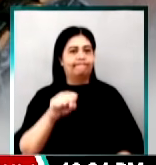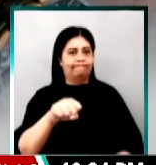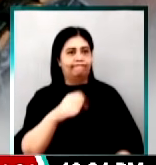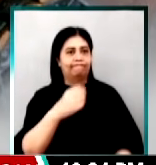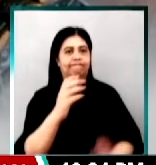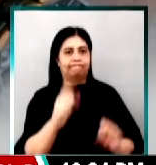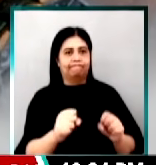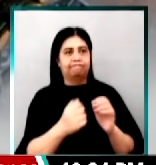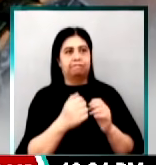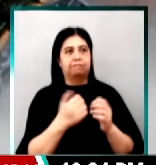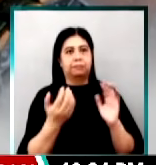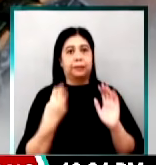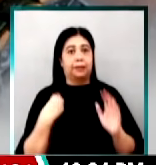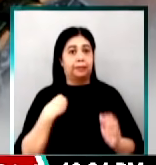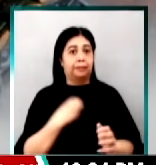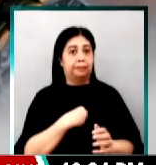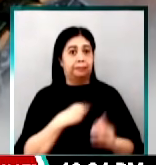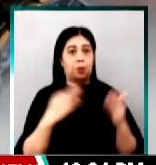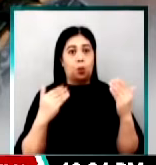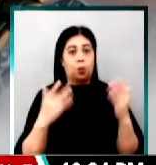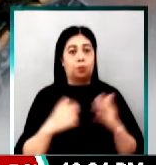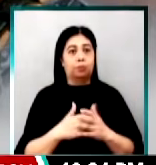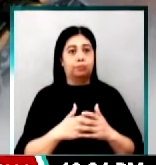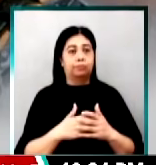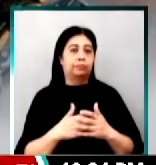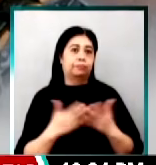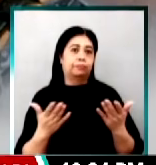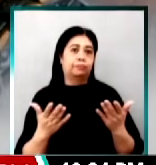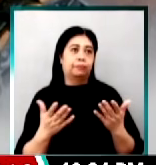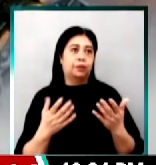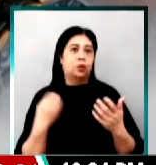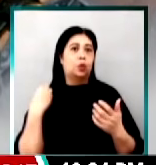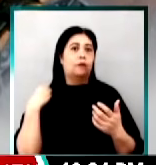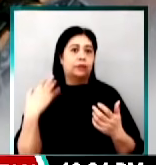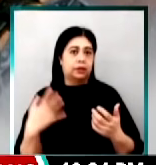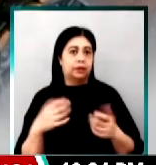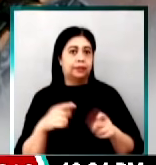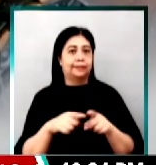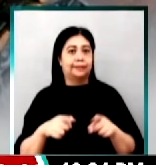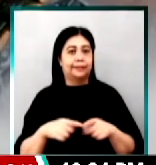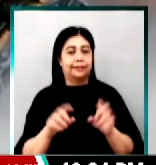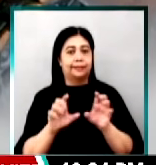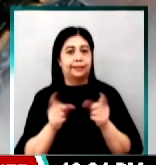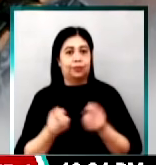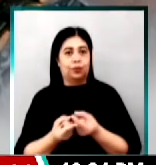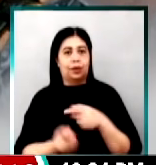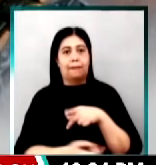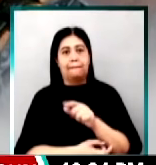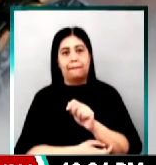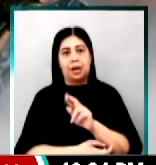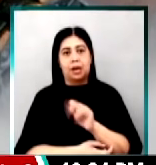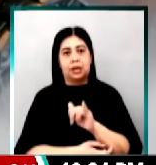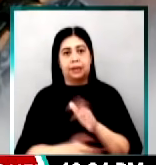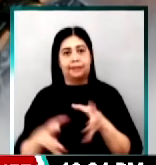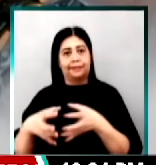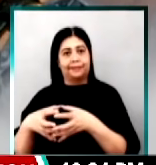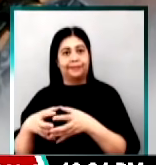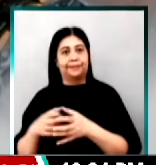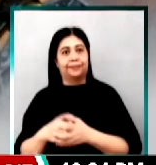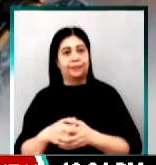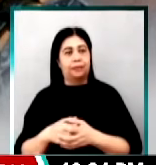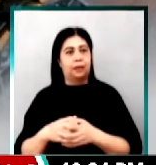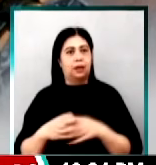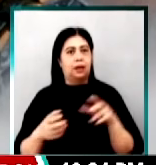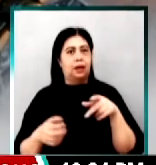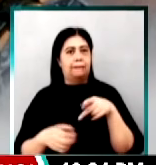sana ay maging officer din ng partido. Oo, yung Partido Reforma at saka